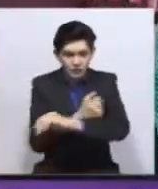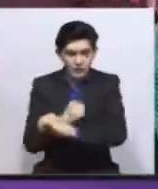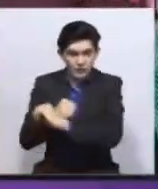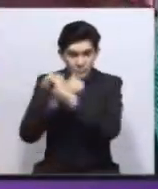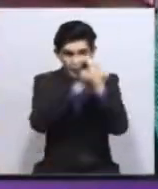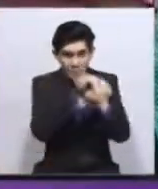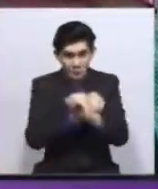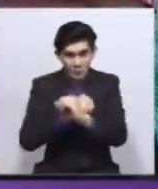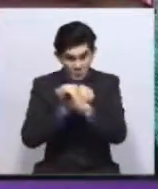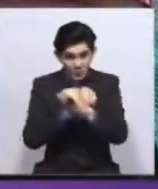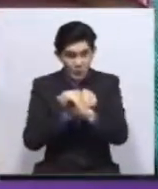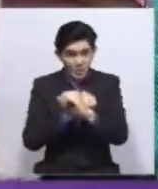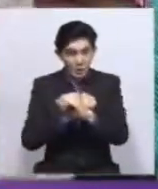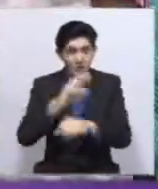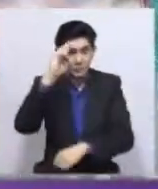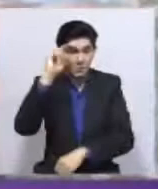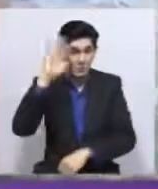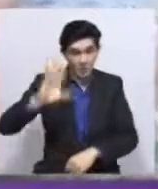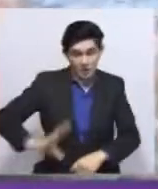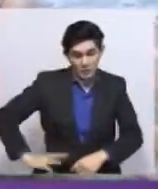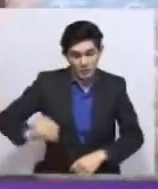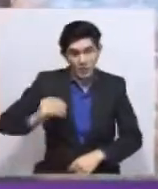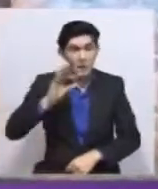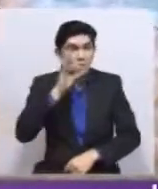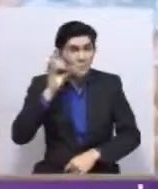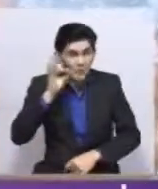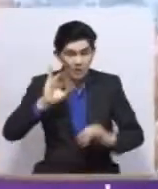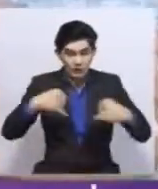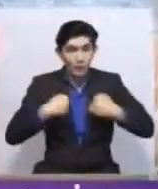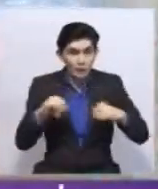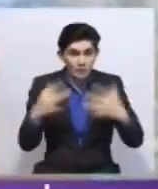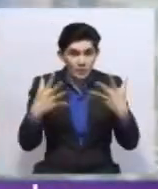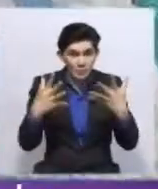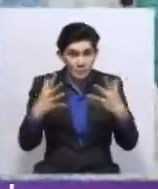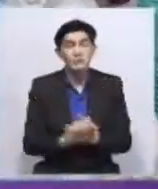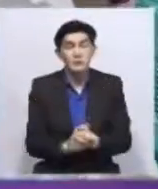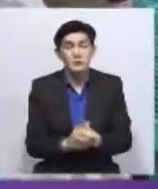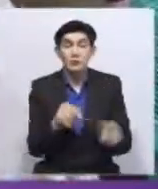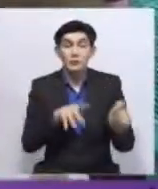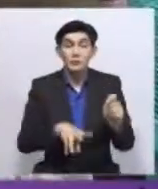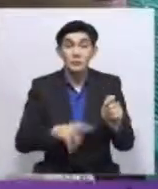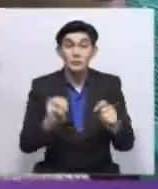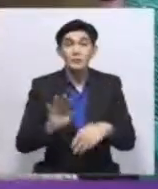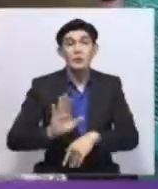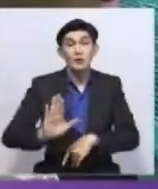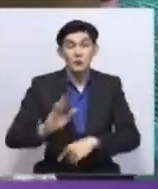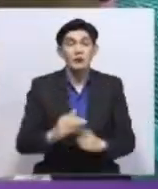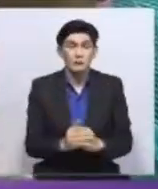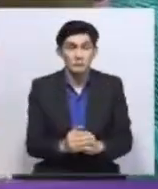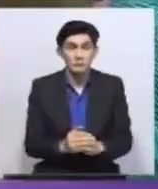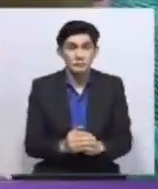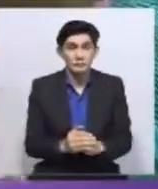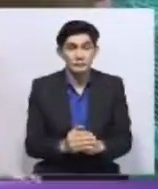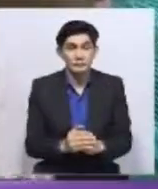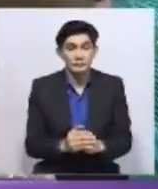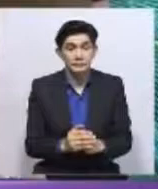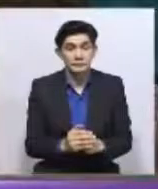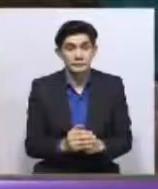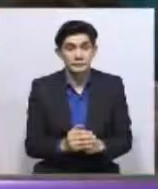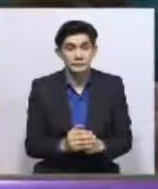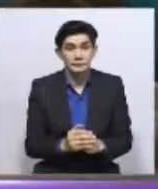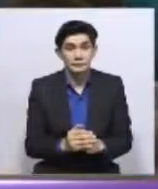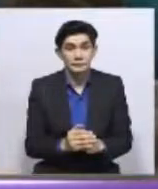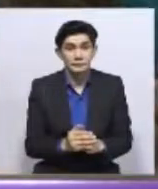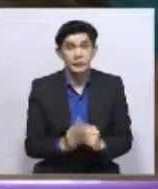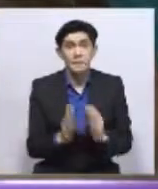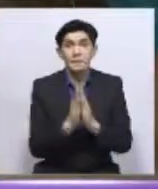นป้องกันโรคพิษสุนัขบ้าให้กับทั้งสุนัขและแมวจรจัดที่อยู่ภายในวัดเมืองยะลานะครับพระอารามหลวงที่อำเภอเมืองจังหวัดยะลา